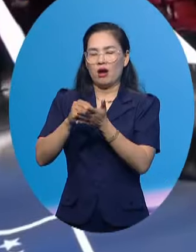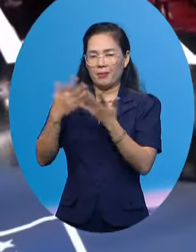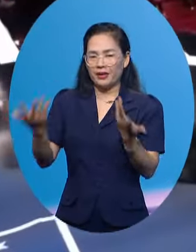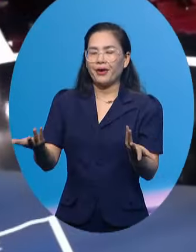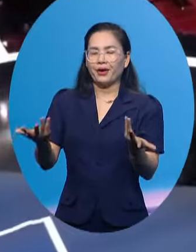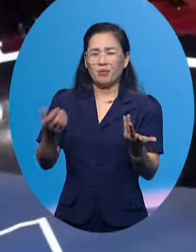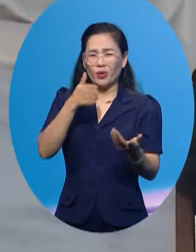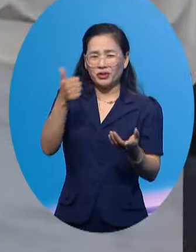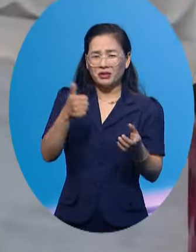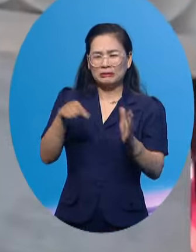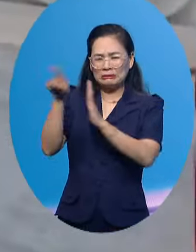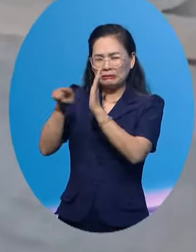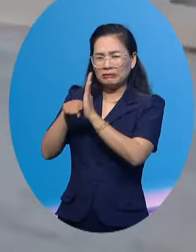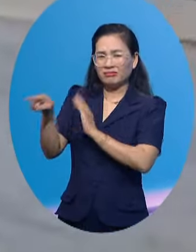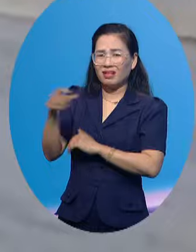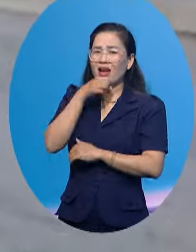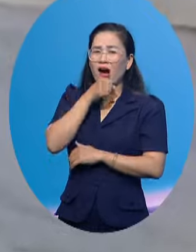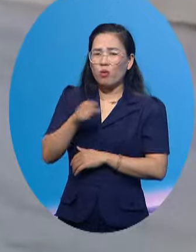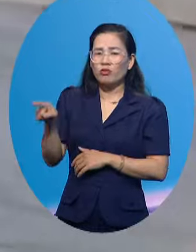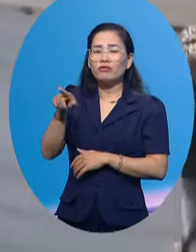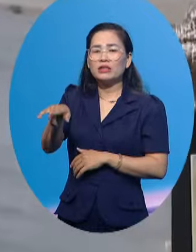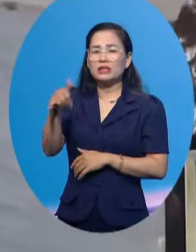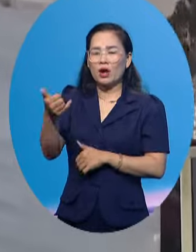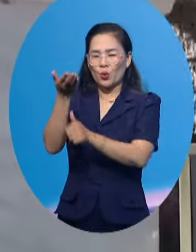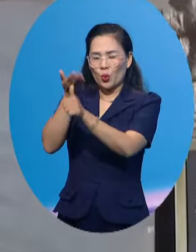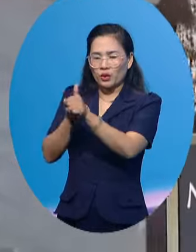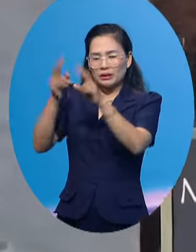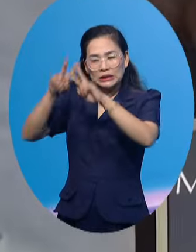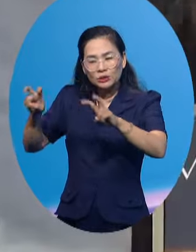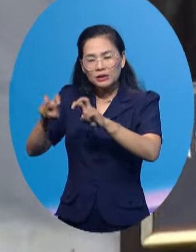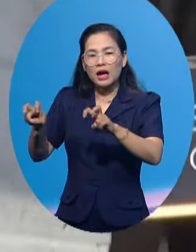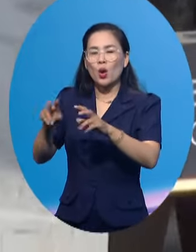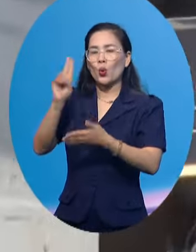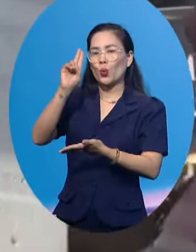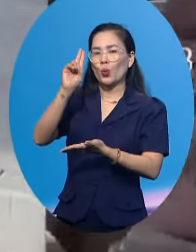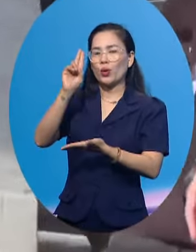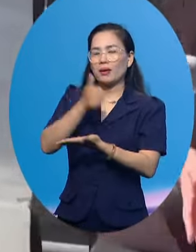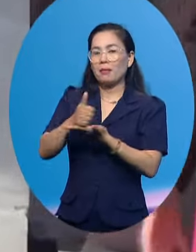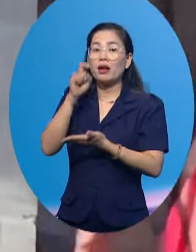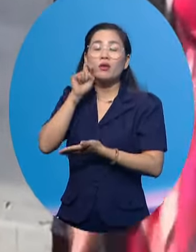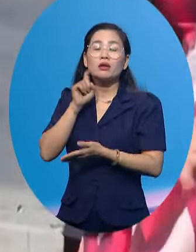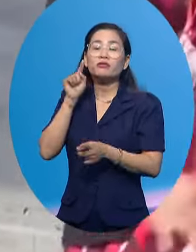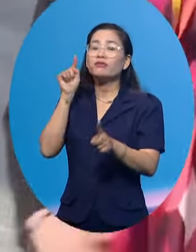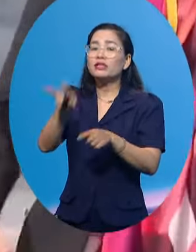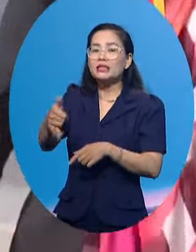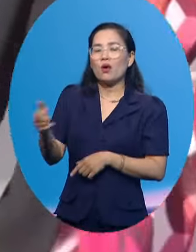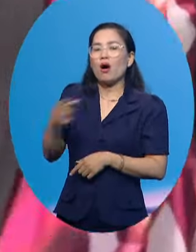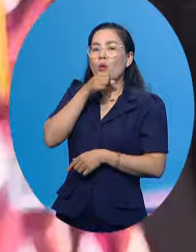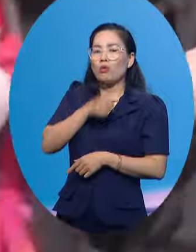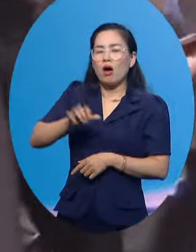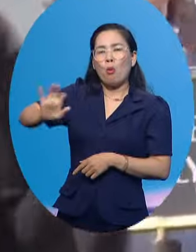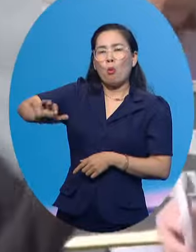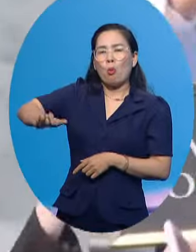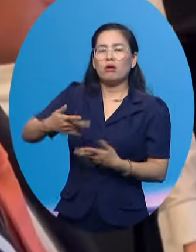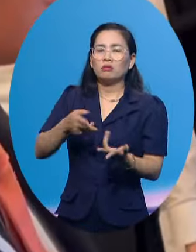vốn bị các đảng nghị sĩ cộng hòa tại thường viện phản đối là đối tượng của cuộc điều tra của Ủy ban đạo đức hạ viện về cá buộc quan hệ tình dục với một